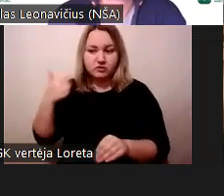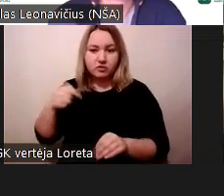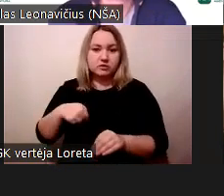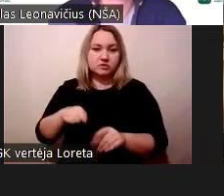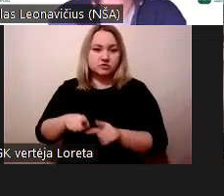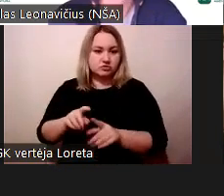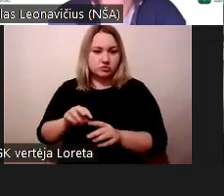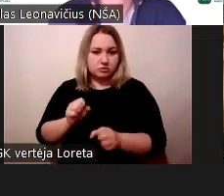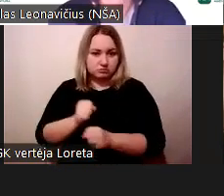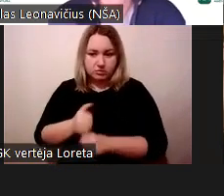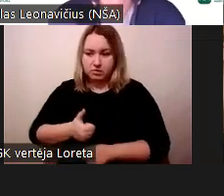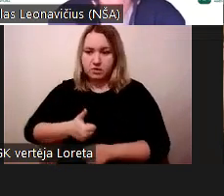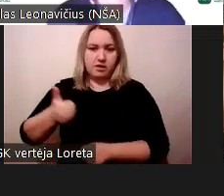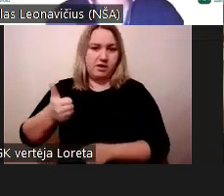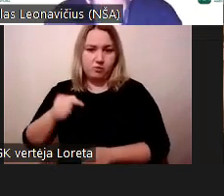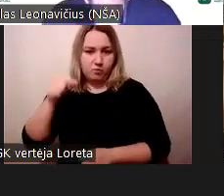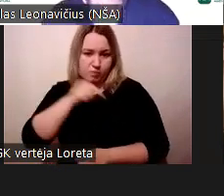daras geriausiai.